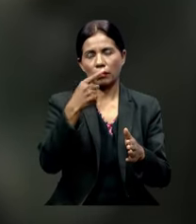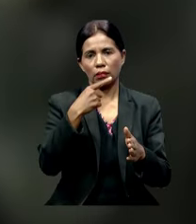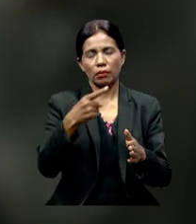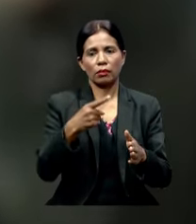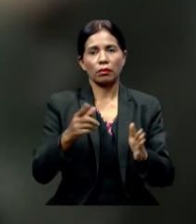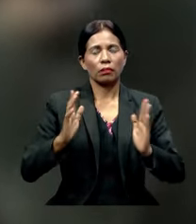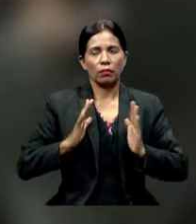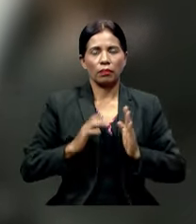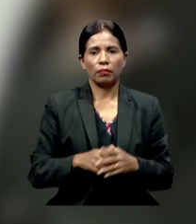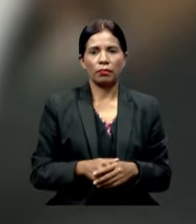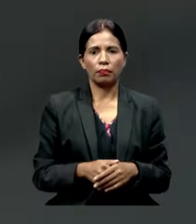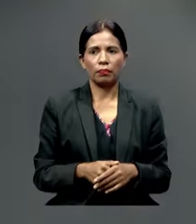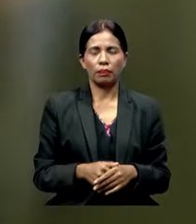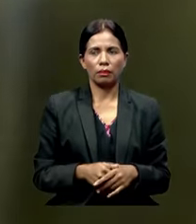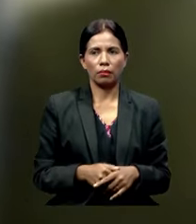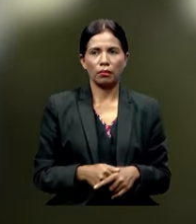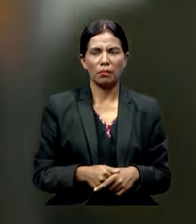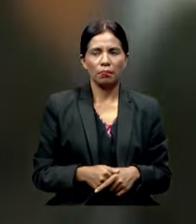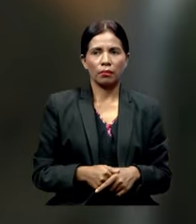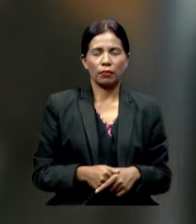Hah? Oh, mas pelat itu dok?